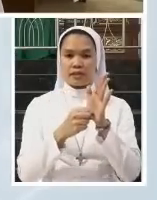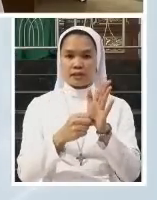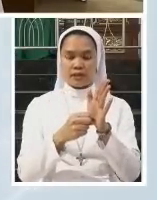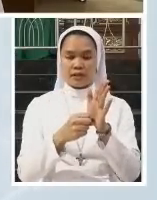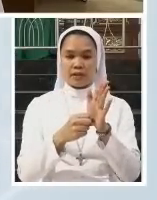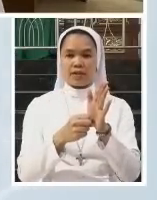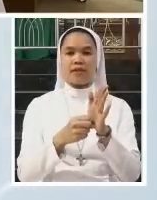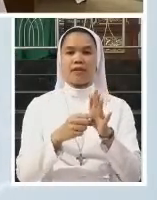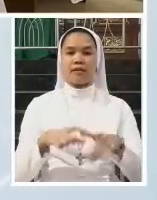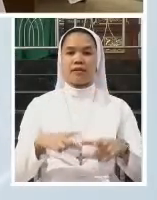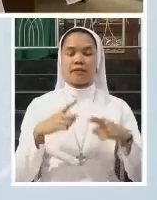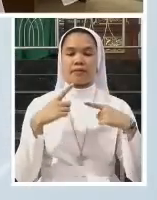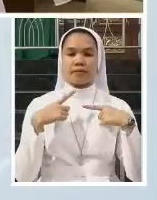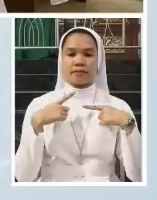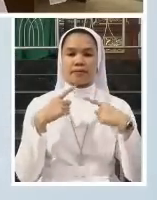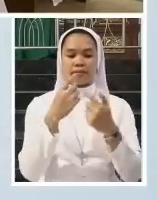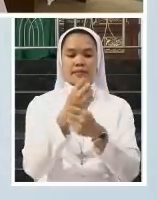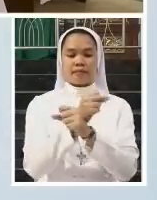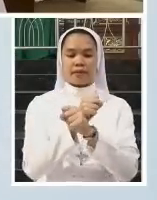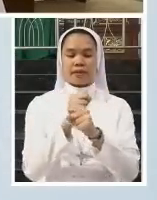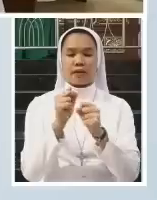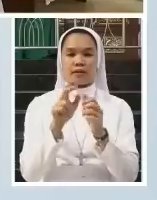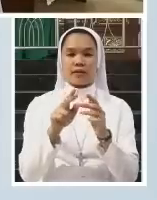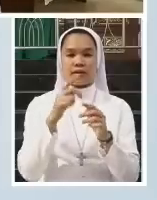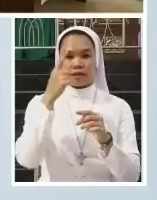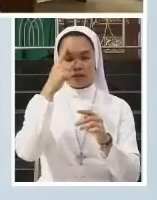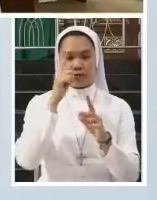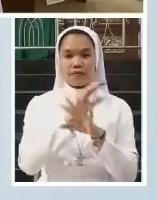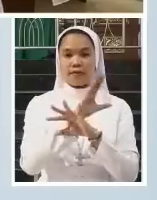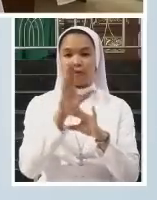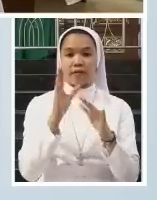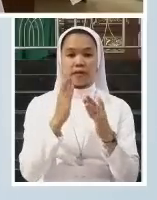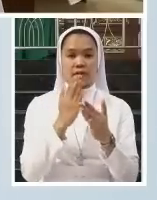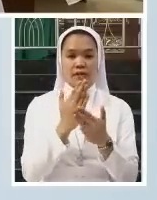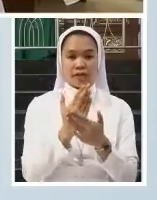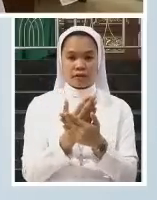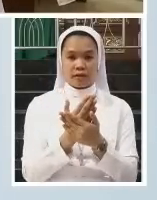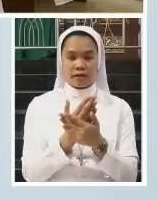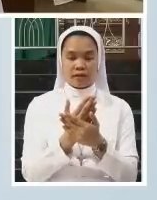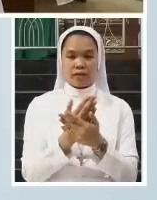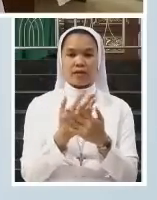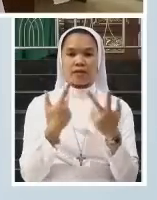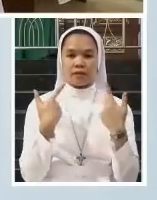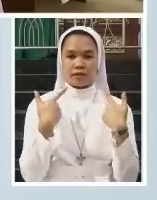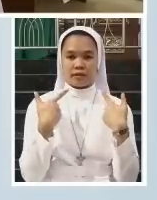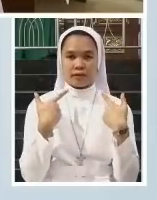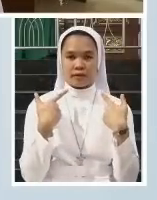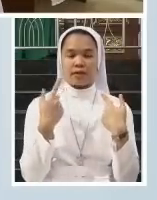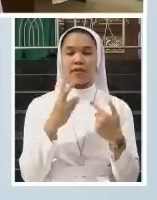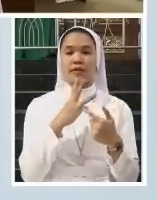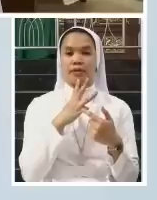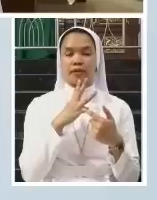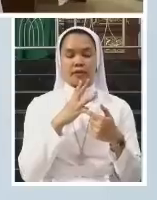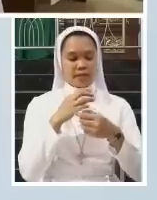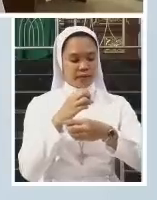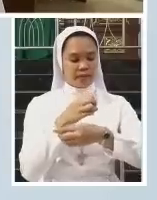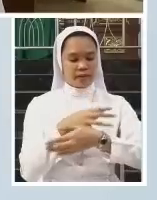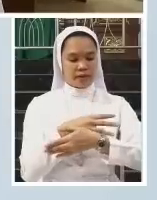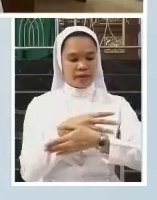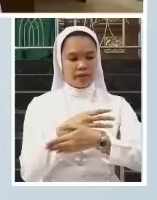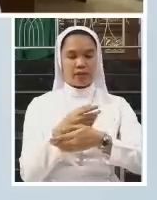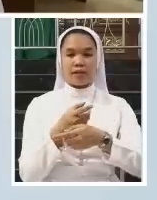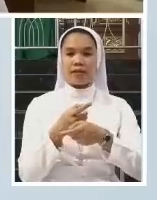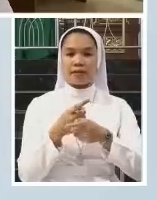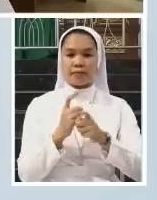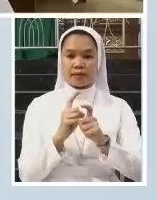asin kaligtasan para sa kabusan na mumundag giraray sa tubig ning bonyag.